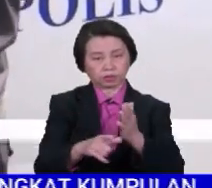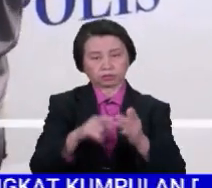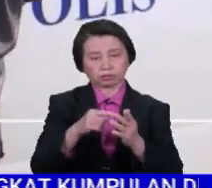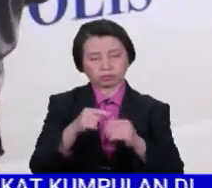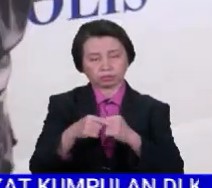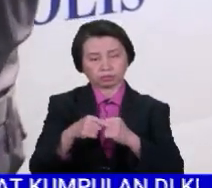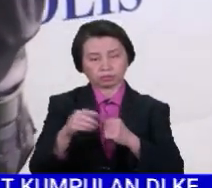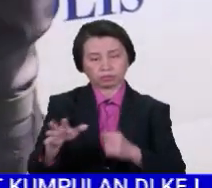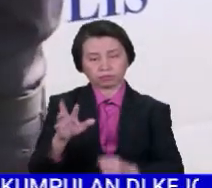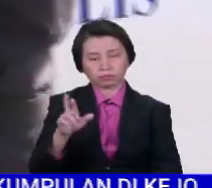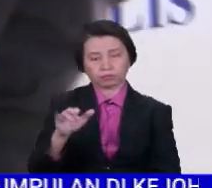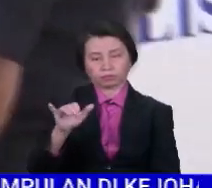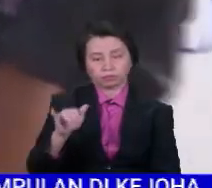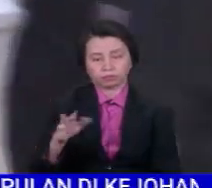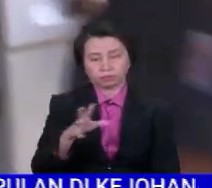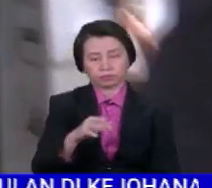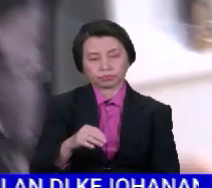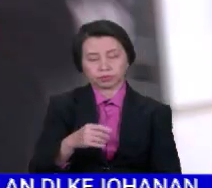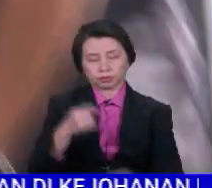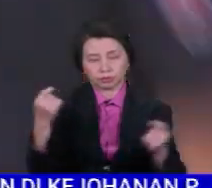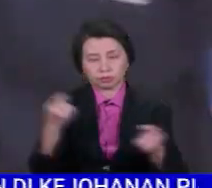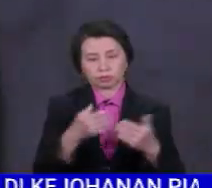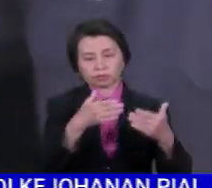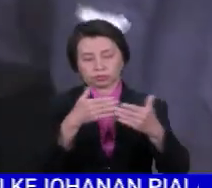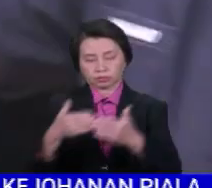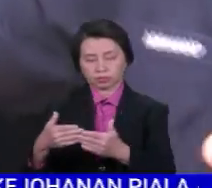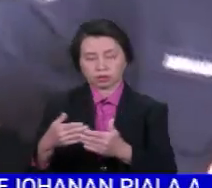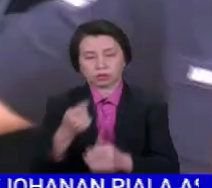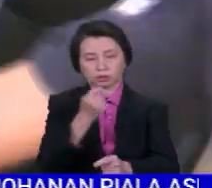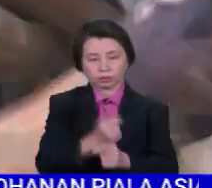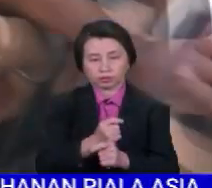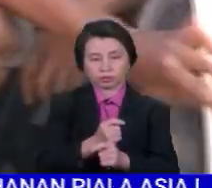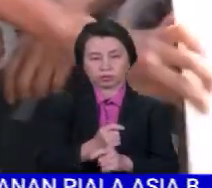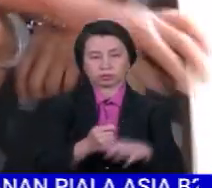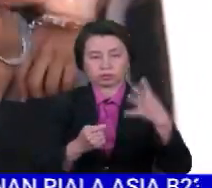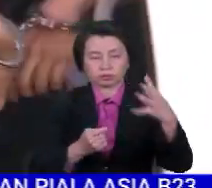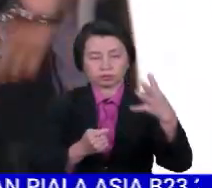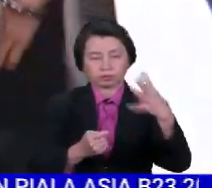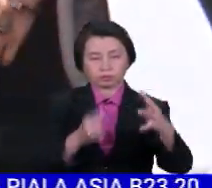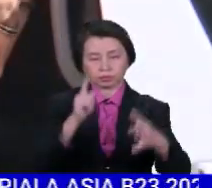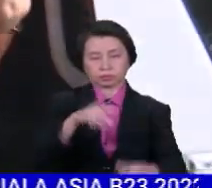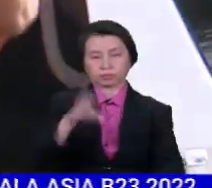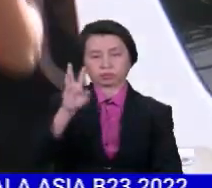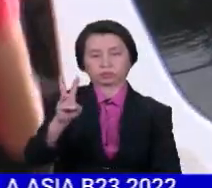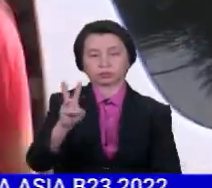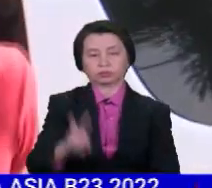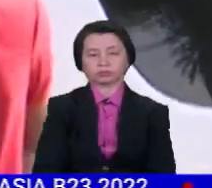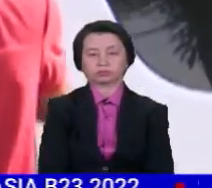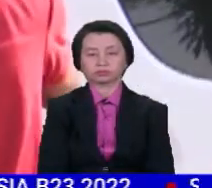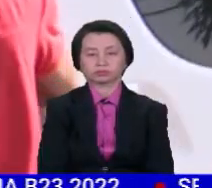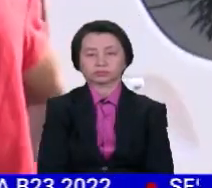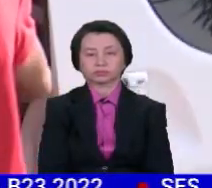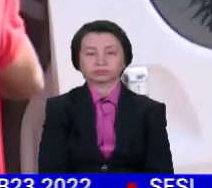raya Yap Su Sheng dan sebutan semula kes ditetapkan pada 14 Jun ini. Thank you.